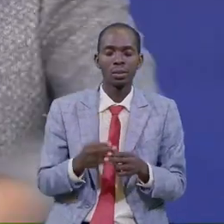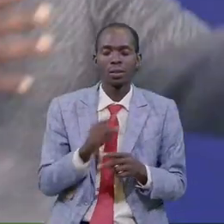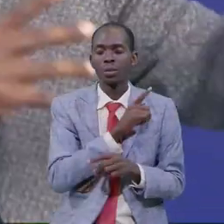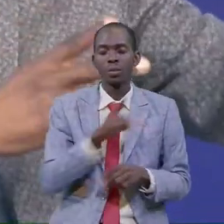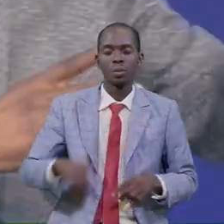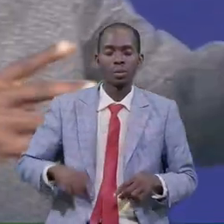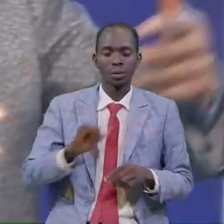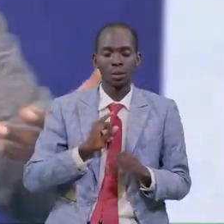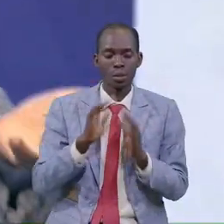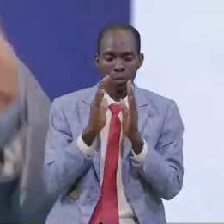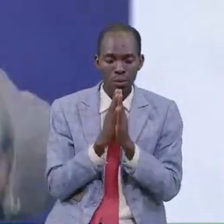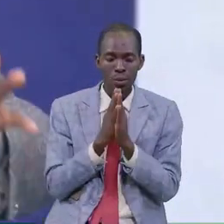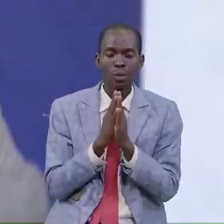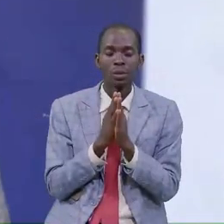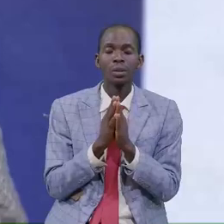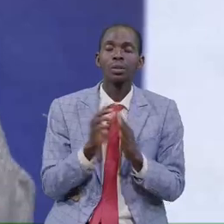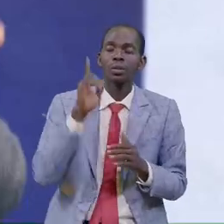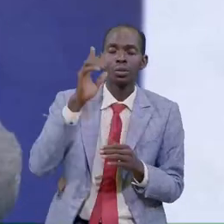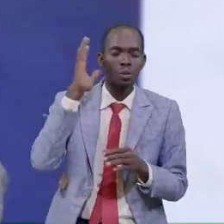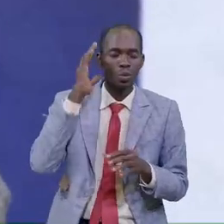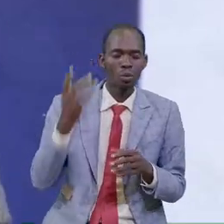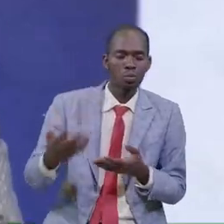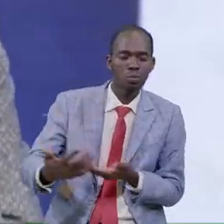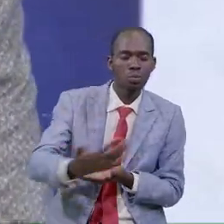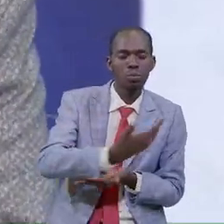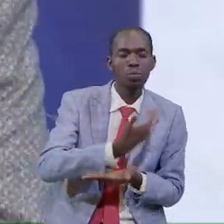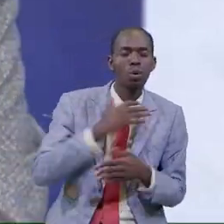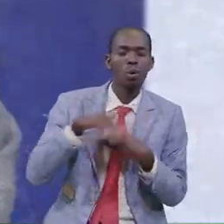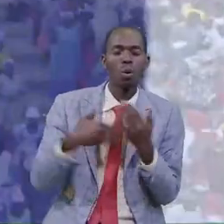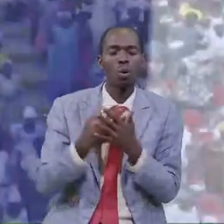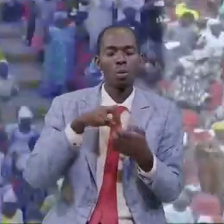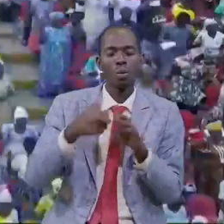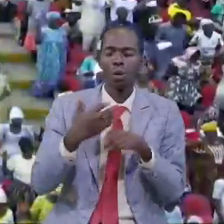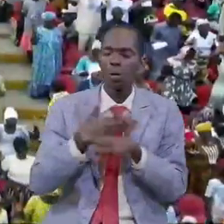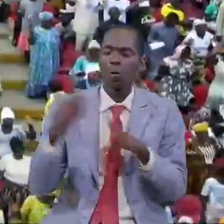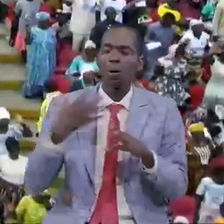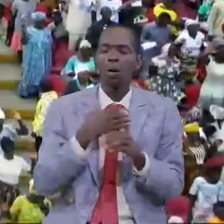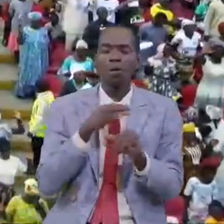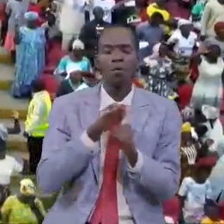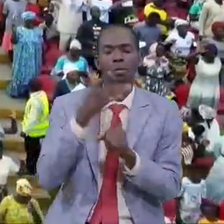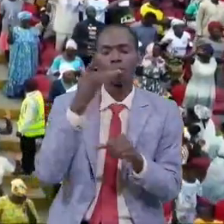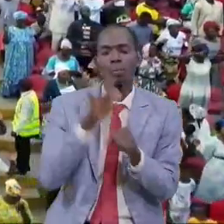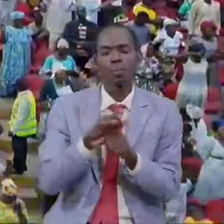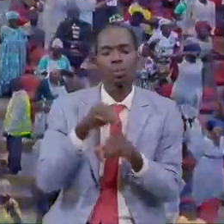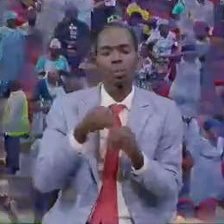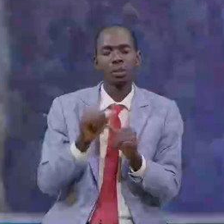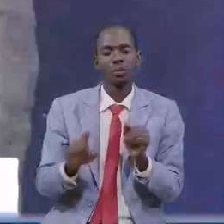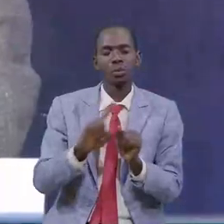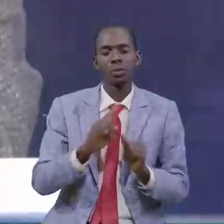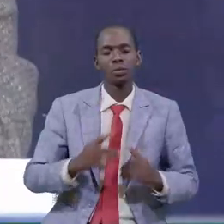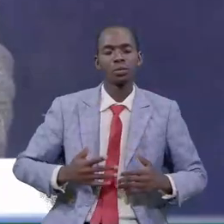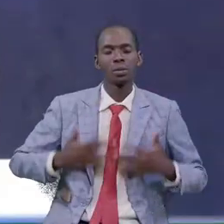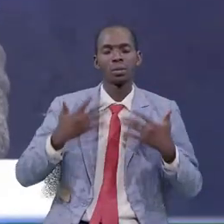prie all the problems que away tu and fulfill your promise déplace in every life. Tous les problèmes pour accomplir